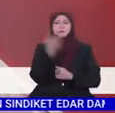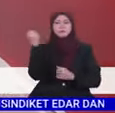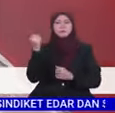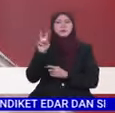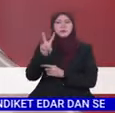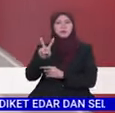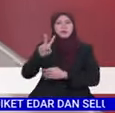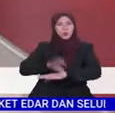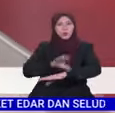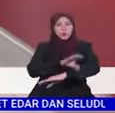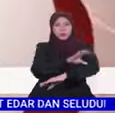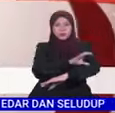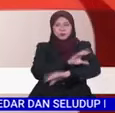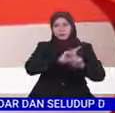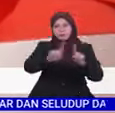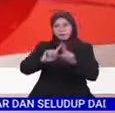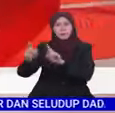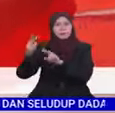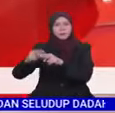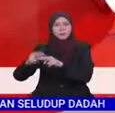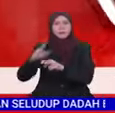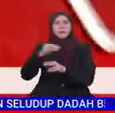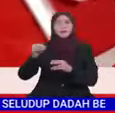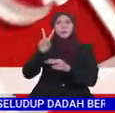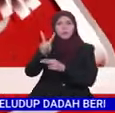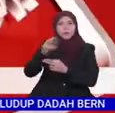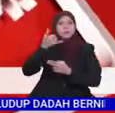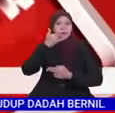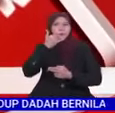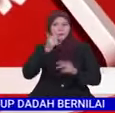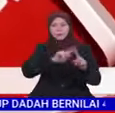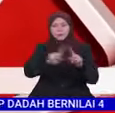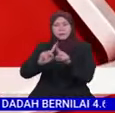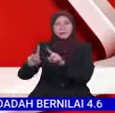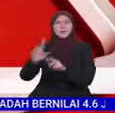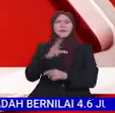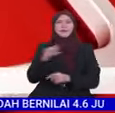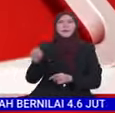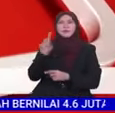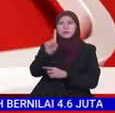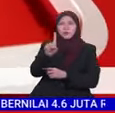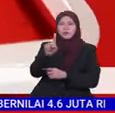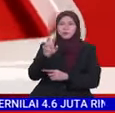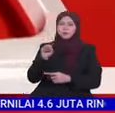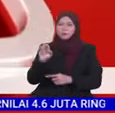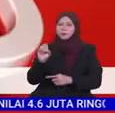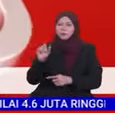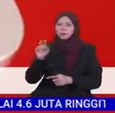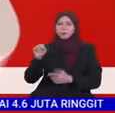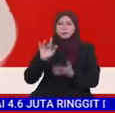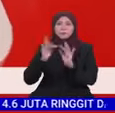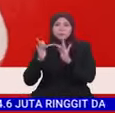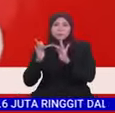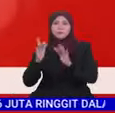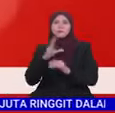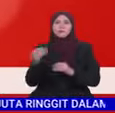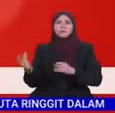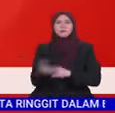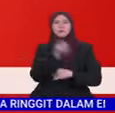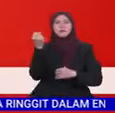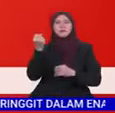dua unit komputer pelbagai jenama 2unit telefon bimbit pelbagai jenis dan satu unit modem kesemua Suspect di lemon bagi